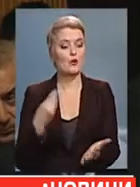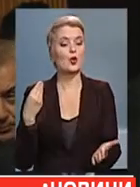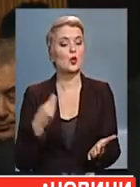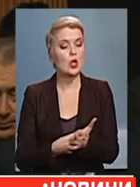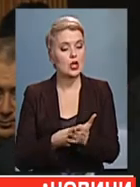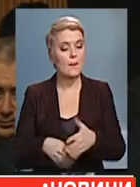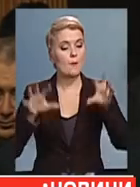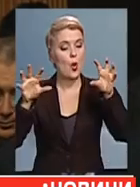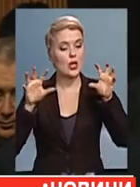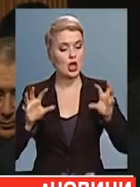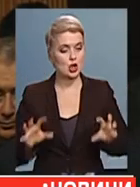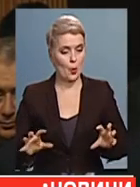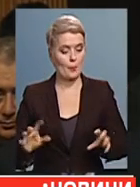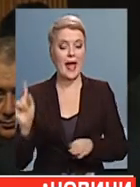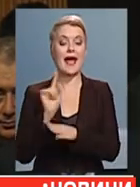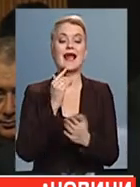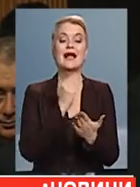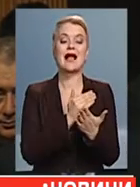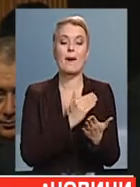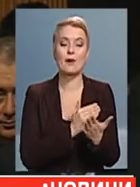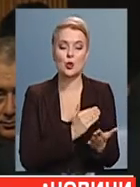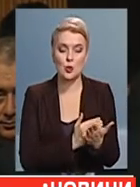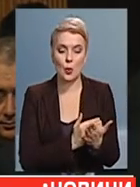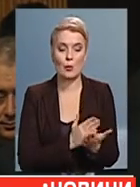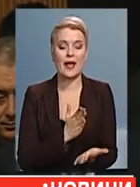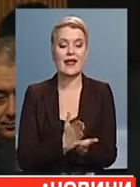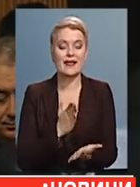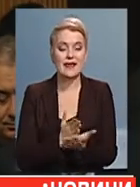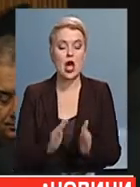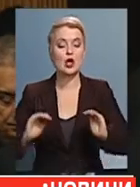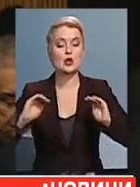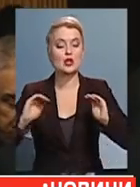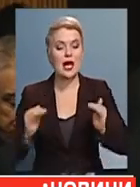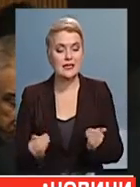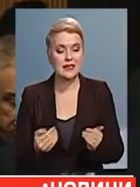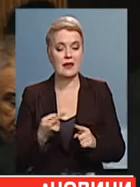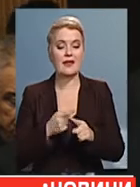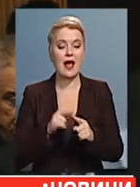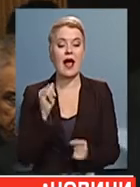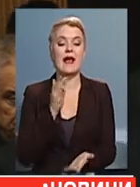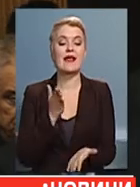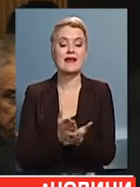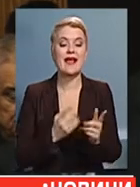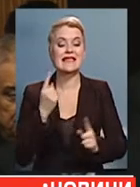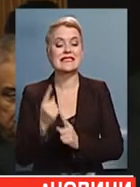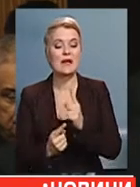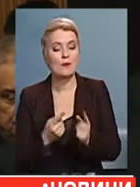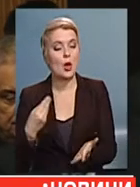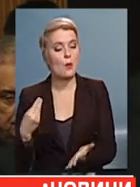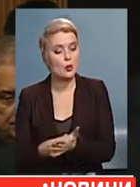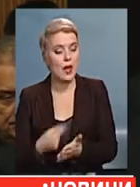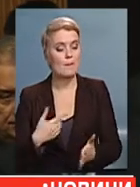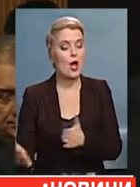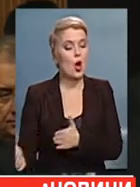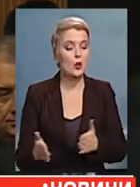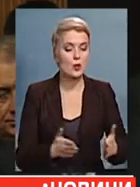бюджетним кодексом, регламентом, і є частиною, яка і є змінами до бюджету, який ми